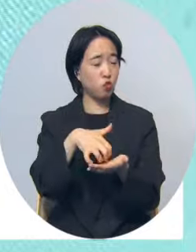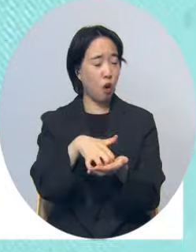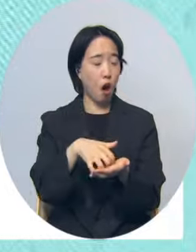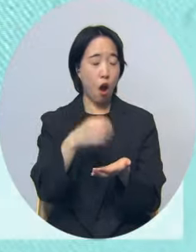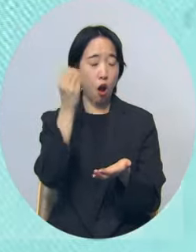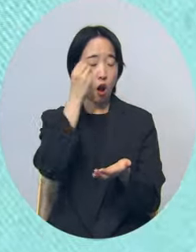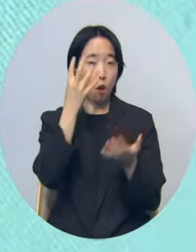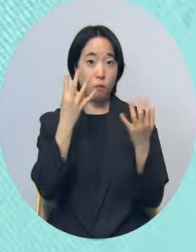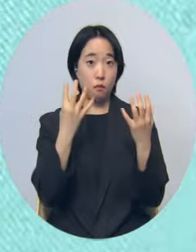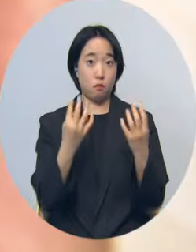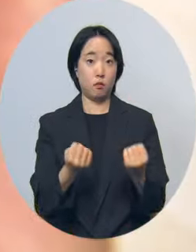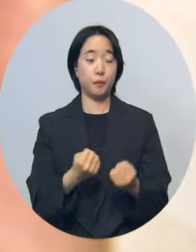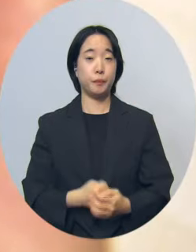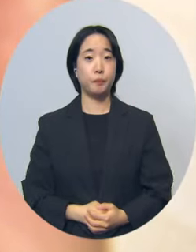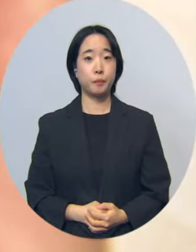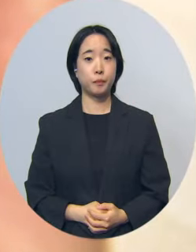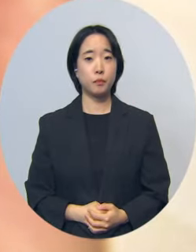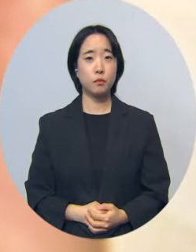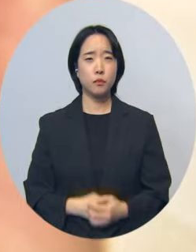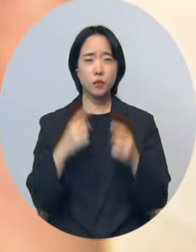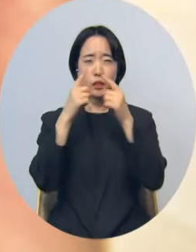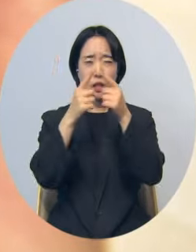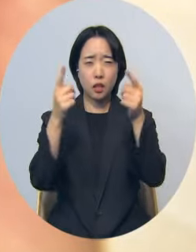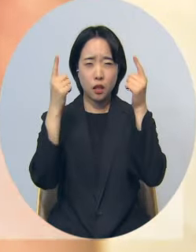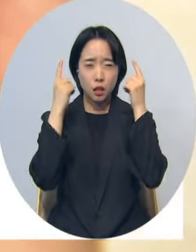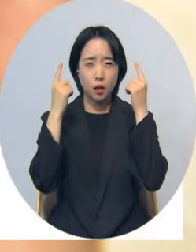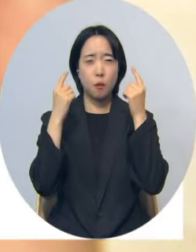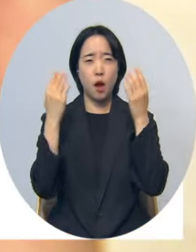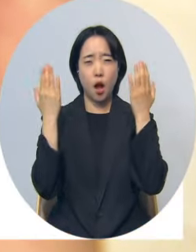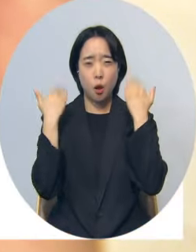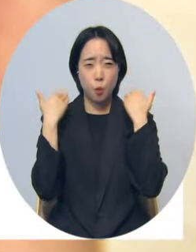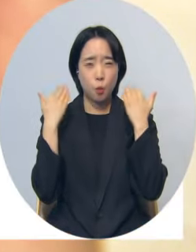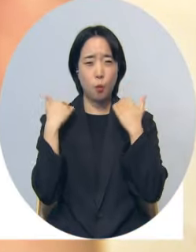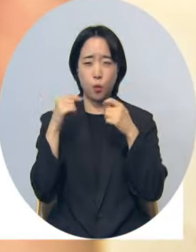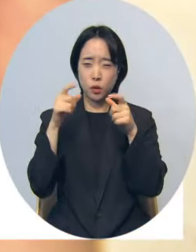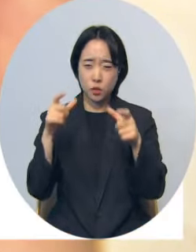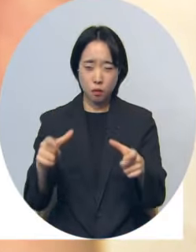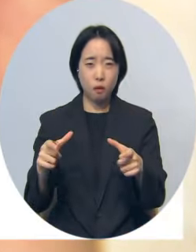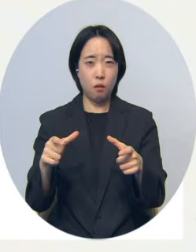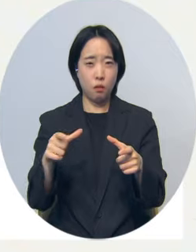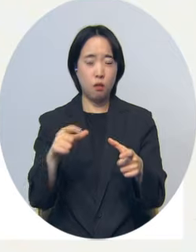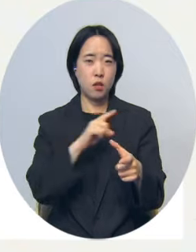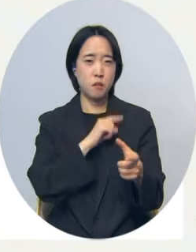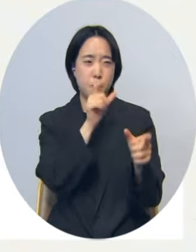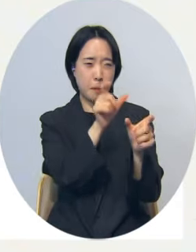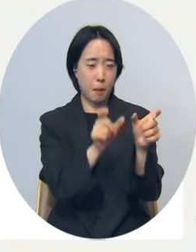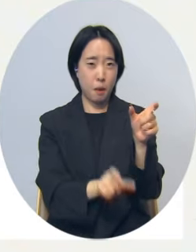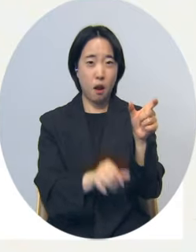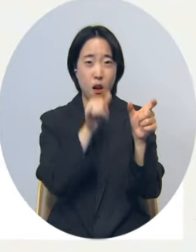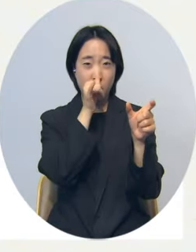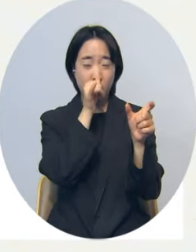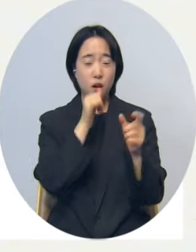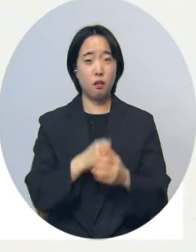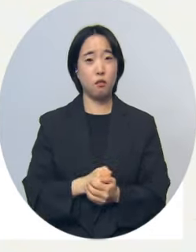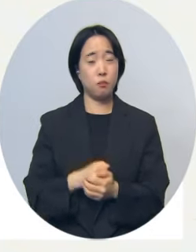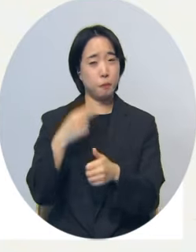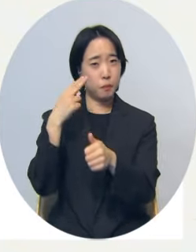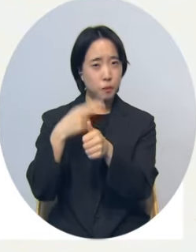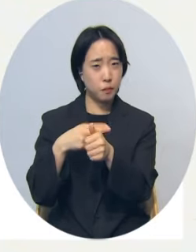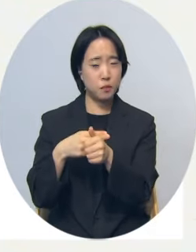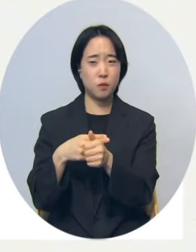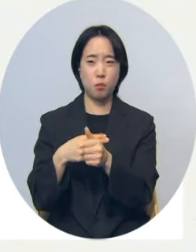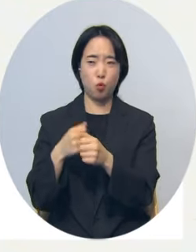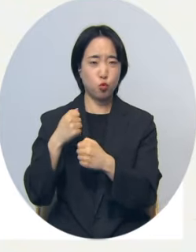것으로 나옵니다. 대학 등 학교나 지역을 중심으로 대화방이 운영됐고 교사와 여군 등 특정